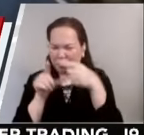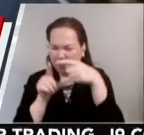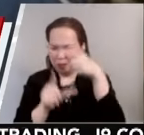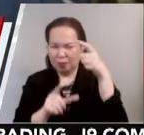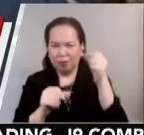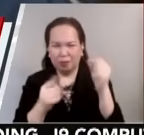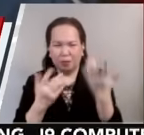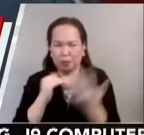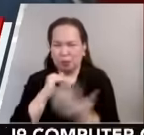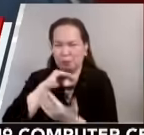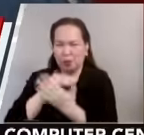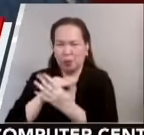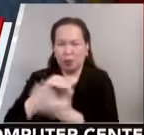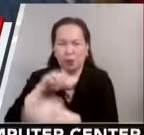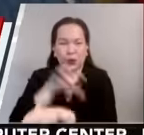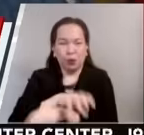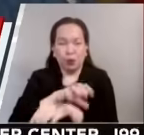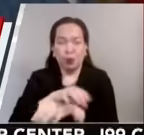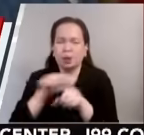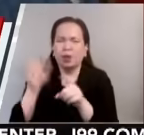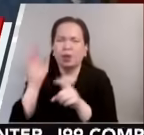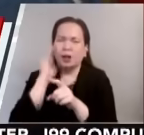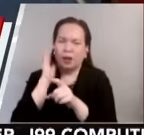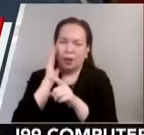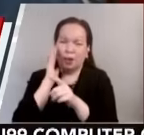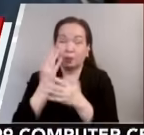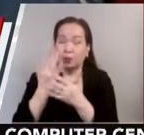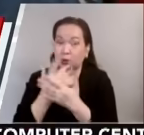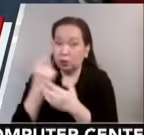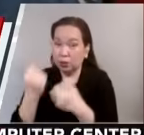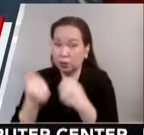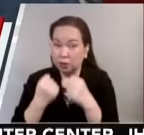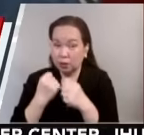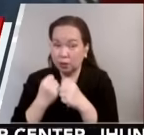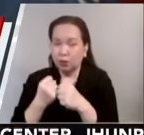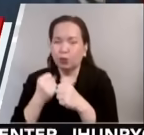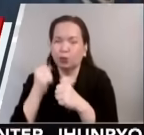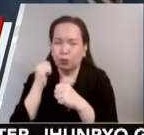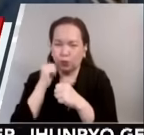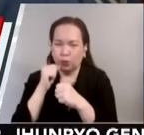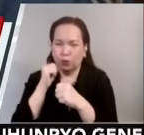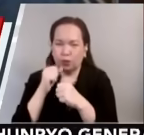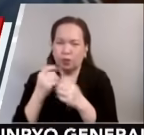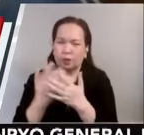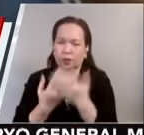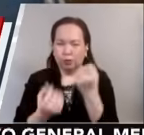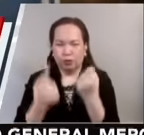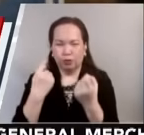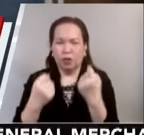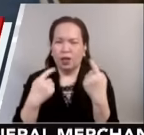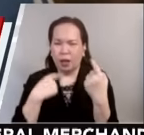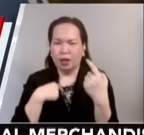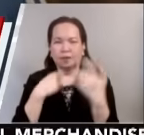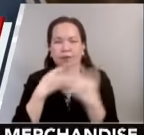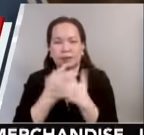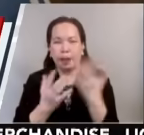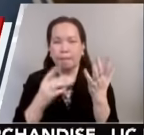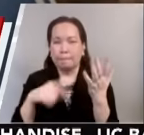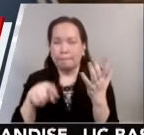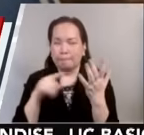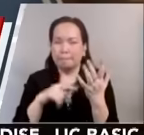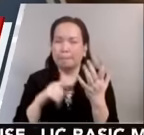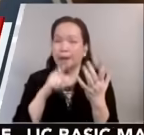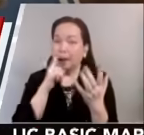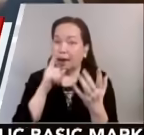Maris na basta New Year o Bagong Taon hindi mawawala sa ilang must haves ang Syempre mga pampas swerte tulad na lamang ng